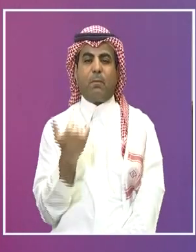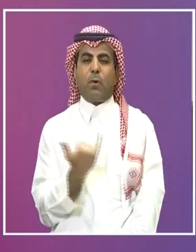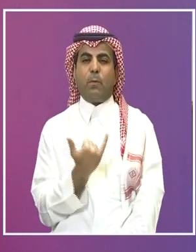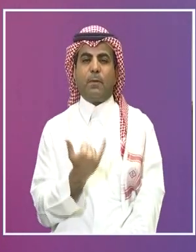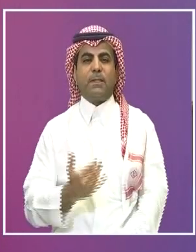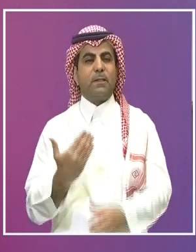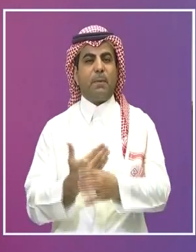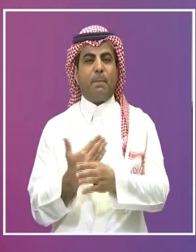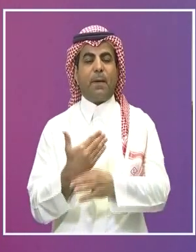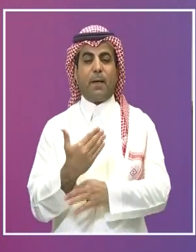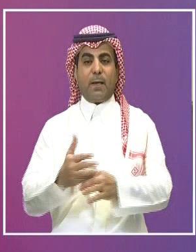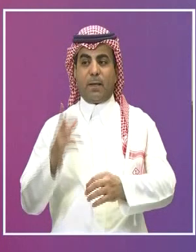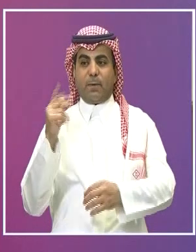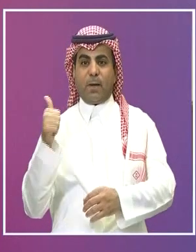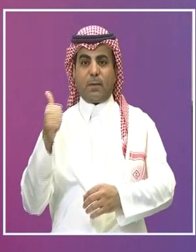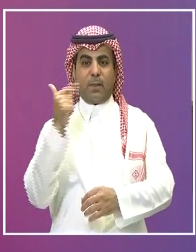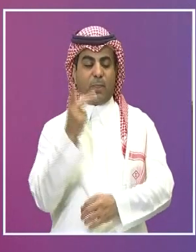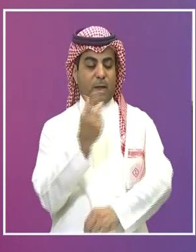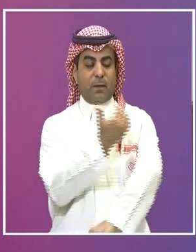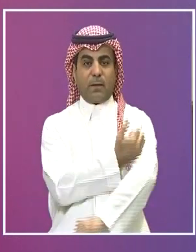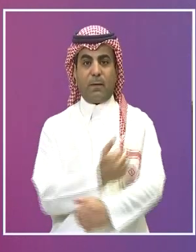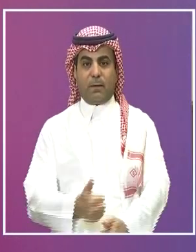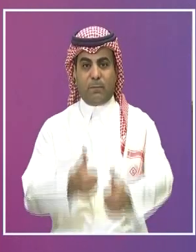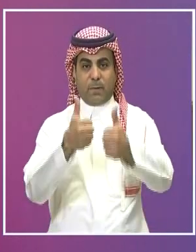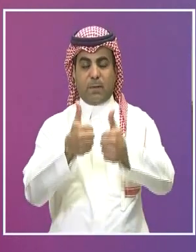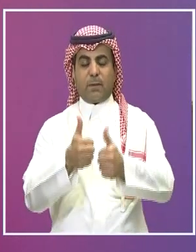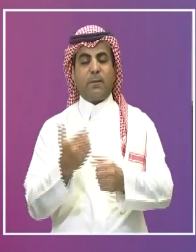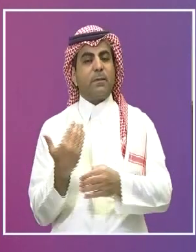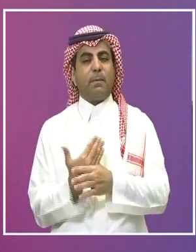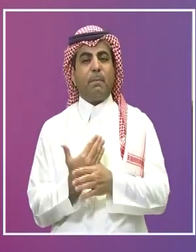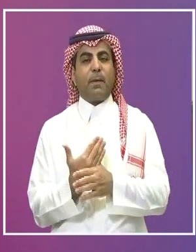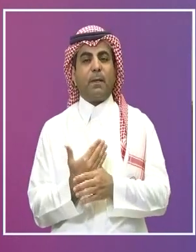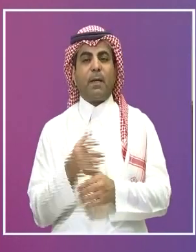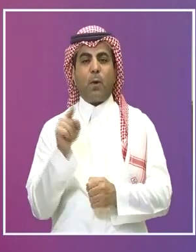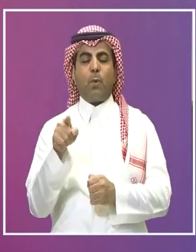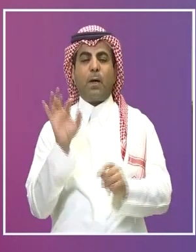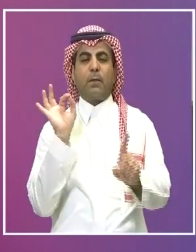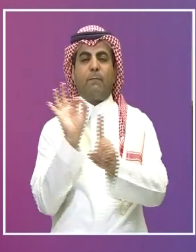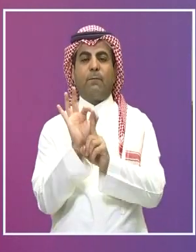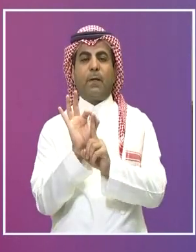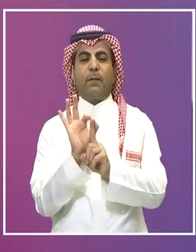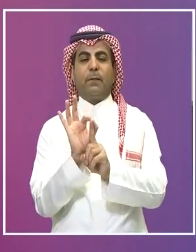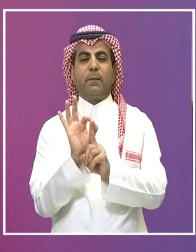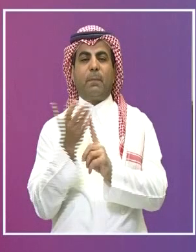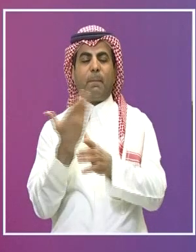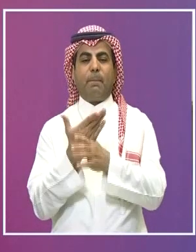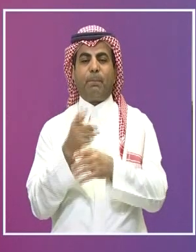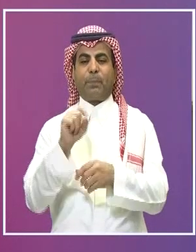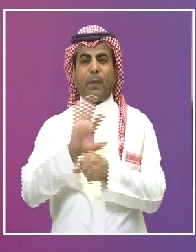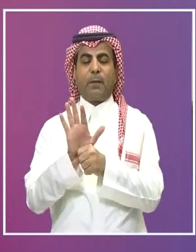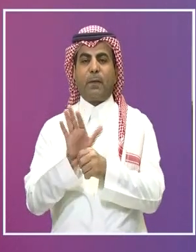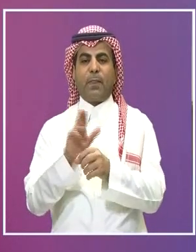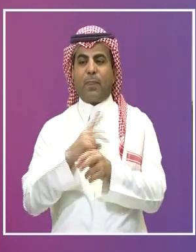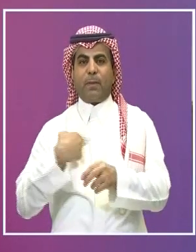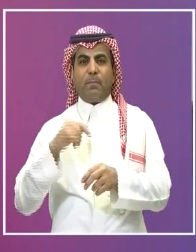جرعتين، هذا هو الأمر المهم. فلماذا ذلك؟ لأن هذا هو السبيل الوحيد لمواجهة التحورات، خاصة تحور